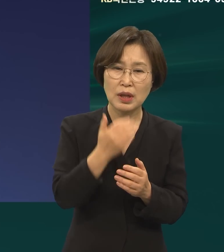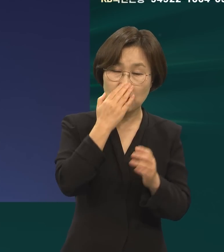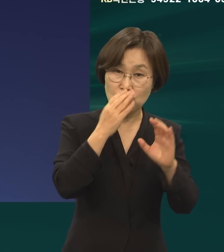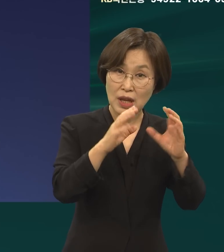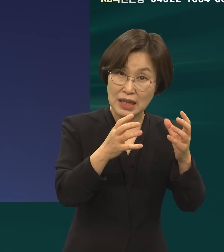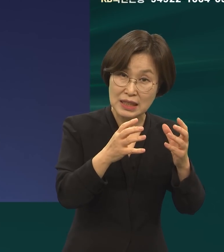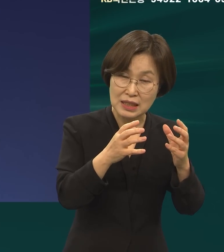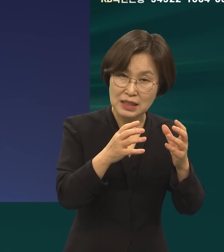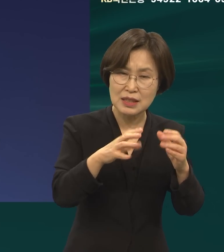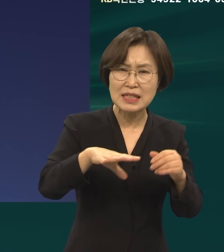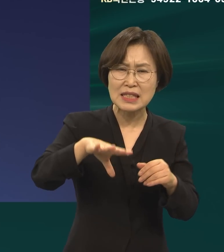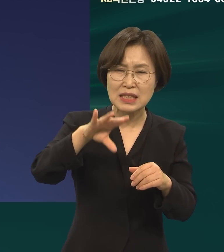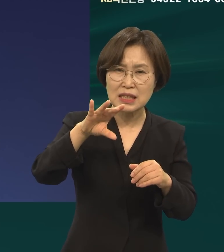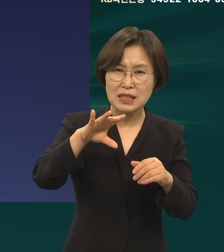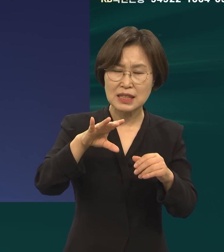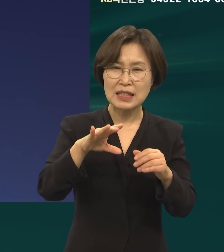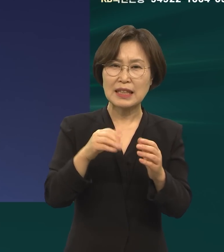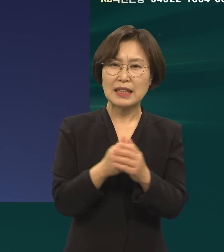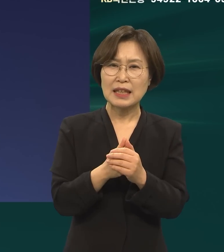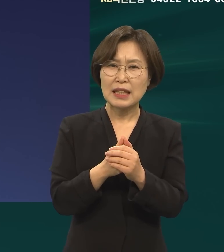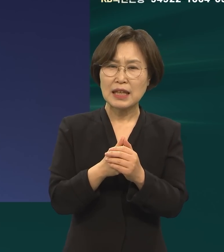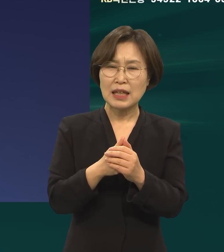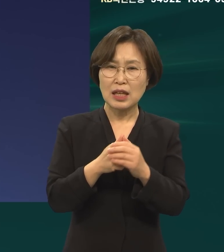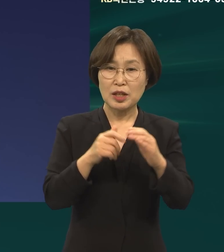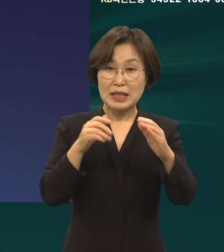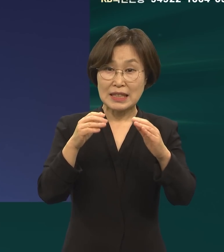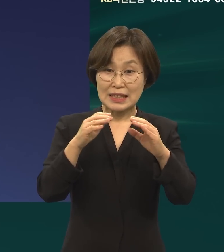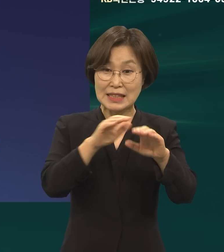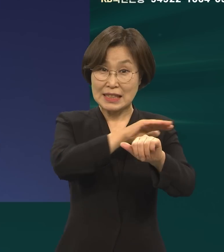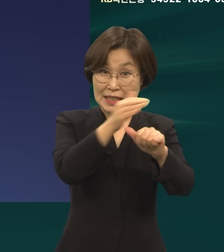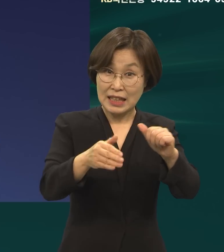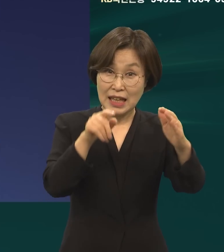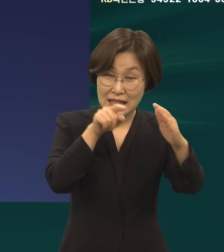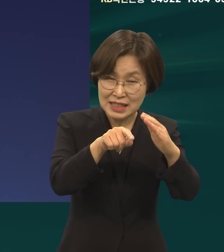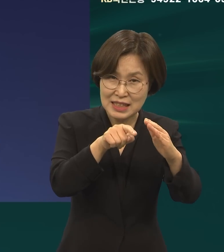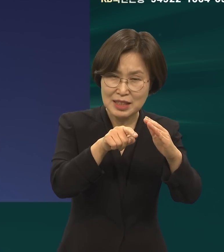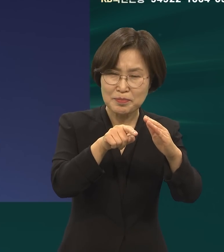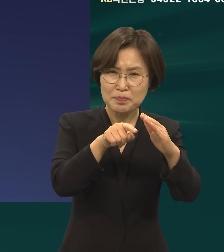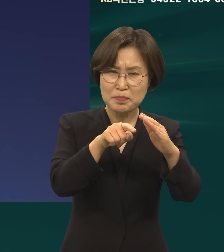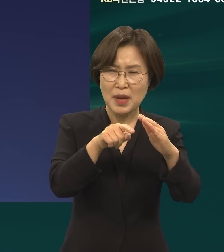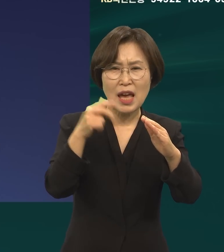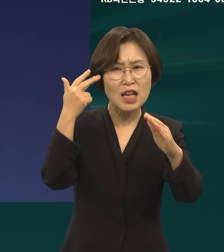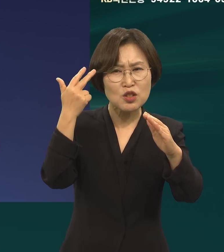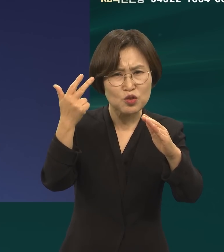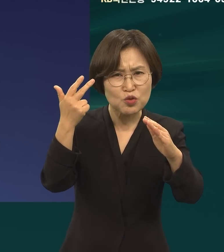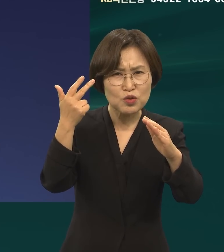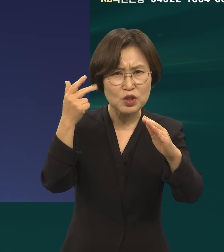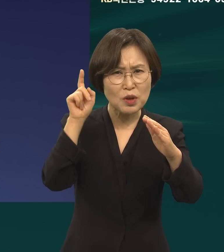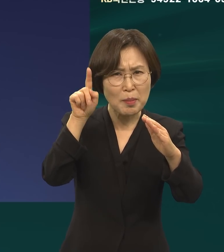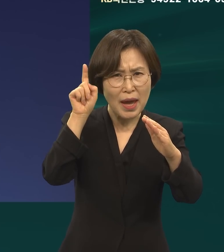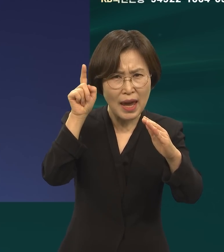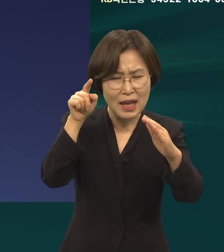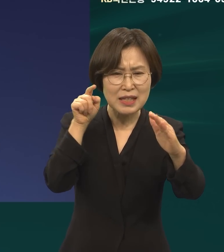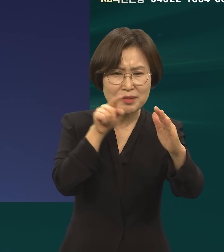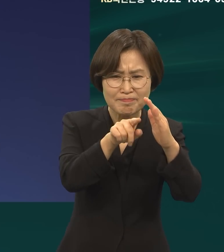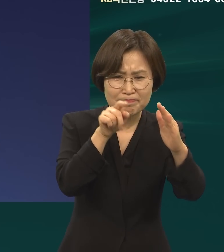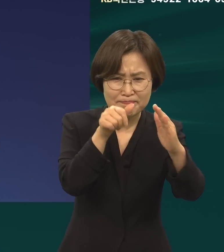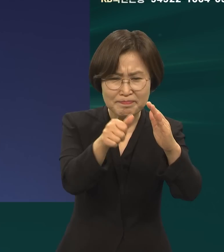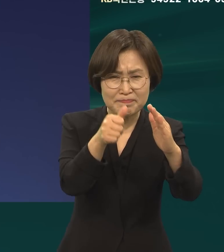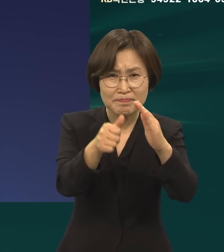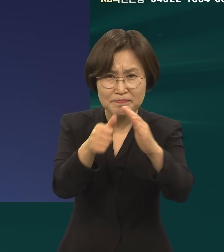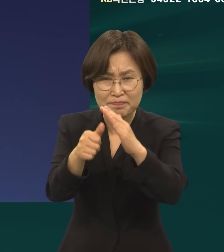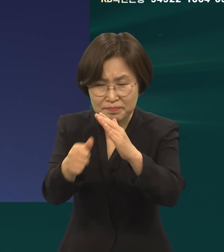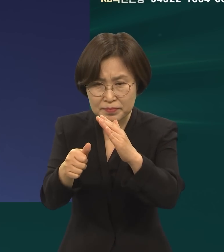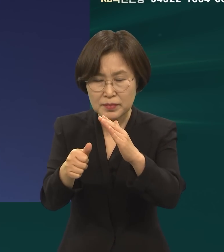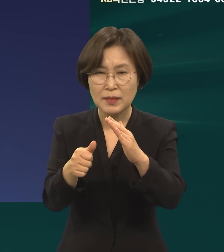처음 일주일을 매일 신방을 합니다. 그리고 그 고통과 비극을 당하고 있는 집에서 주님을 찬송하는 시편을 부르는